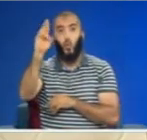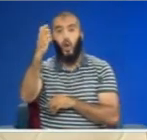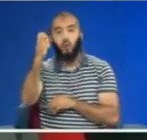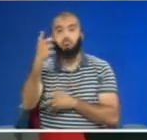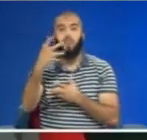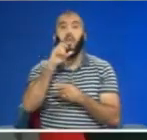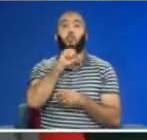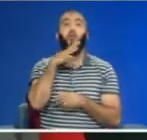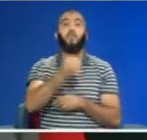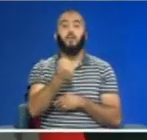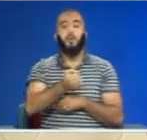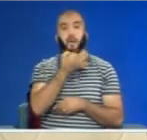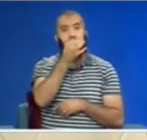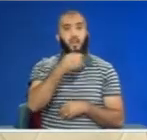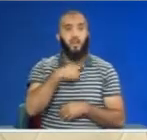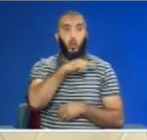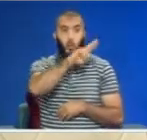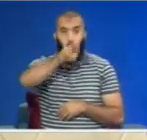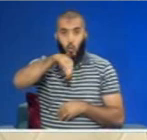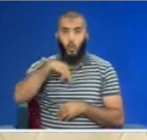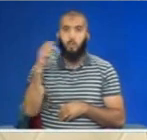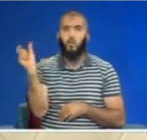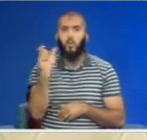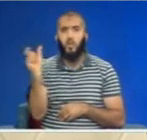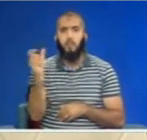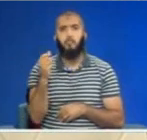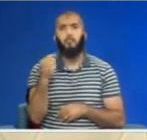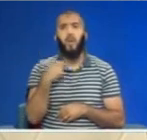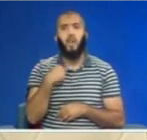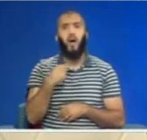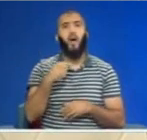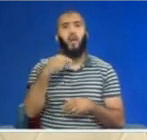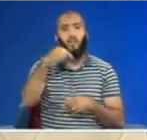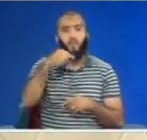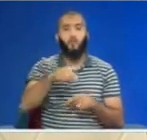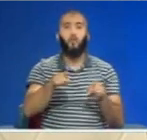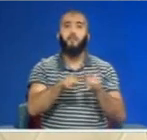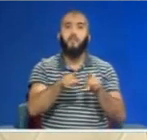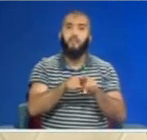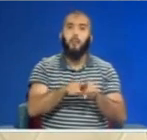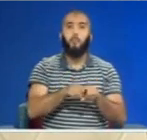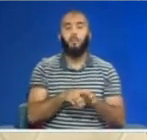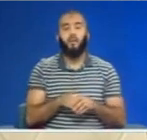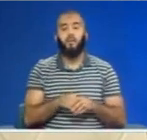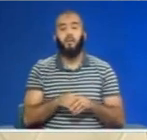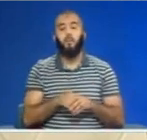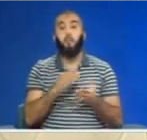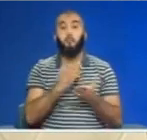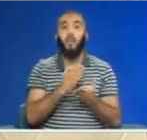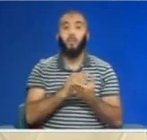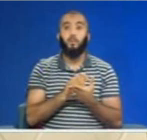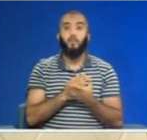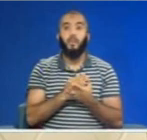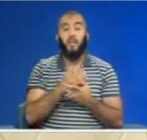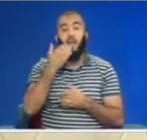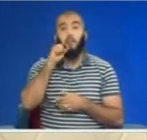ولما علم أن اليهود يصومون اليوم العاشر يعني عاشوراء، فأراد أن يخالفهم، فقال: لئن